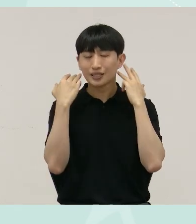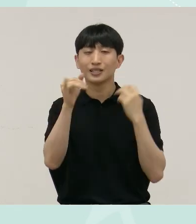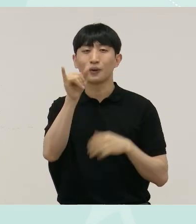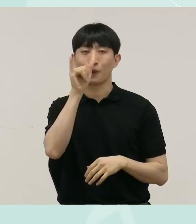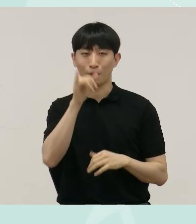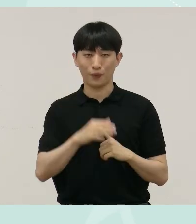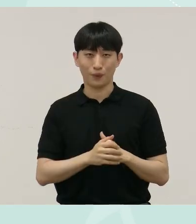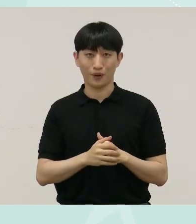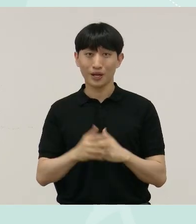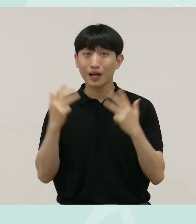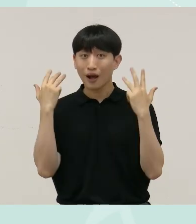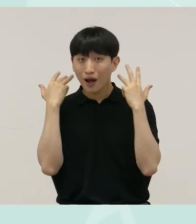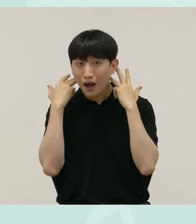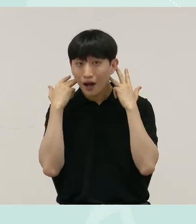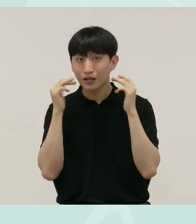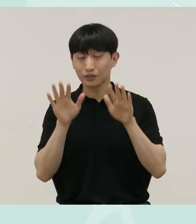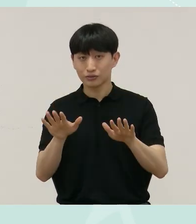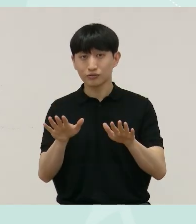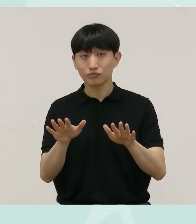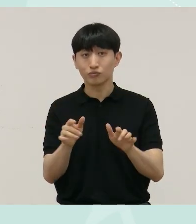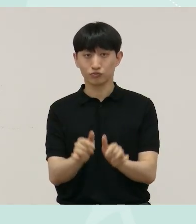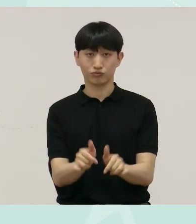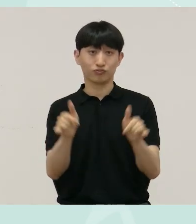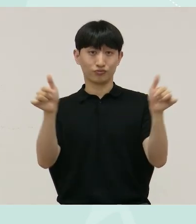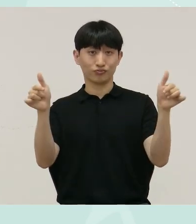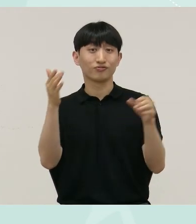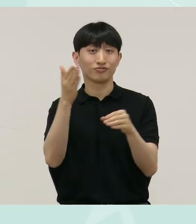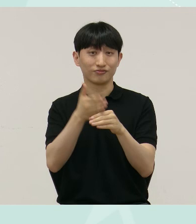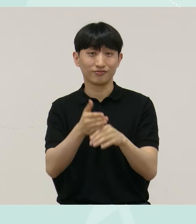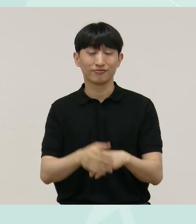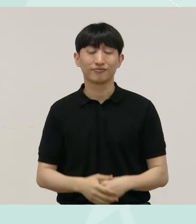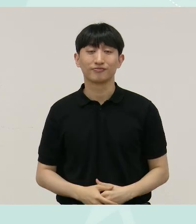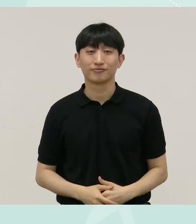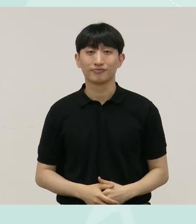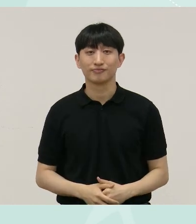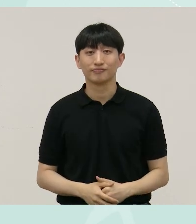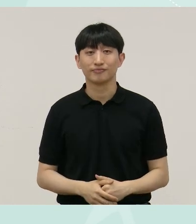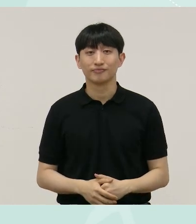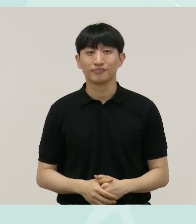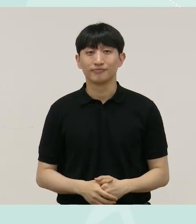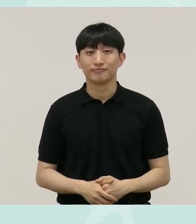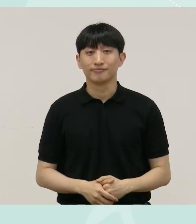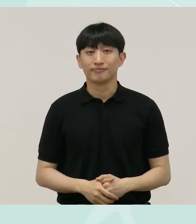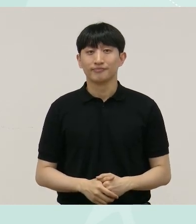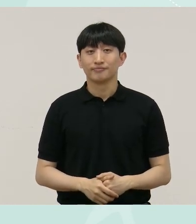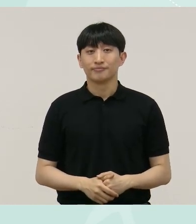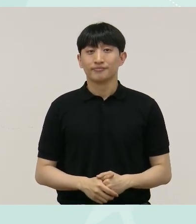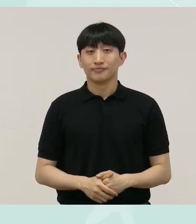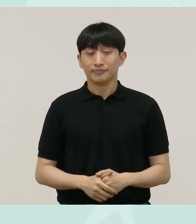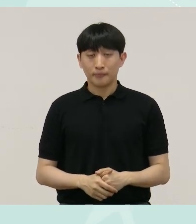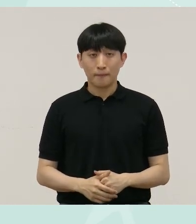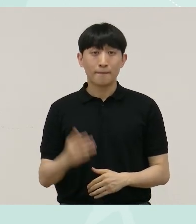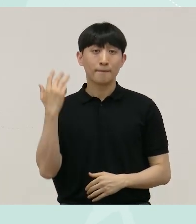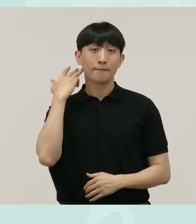있어서 이런 양의 수술의 증가 경향이 뚜렷하다라고 말씀드릴 수 있을 것 같아요. 자, 이러한